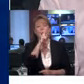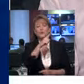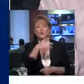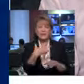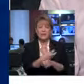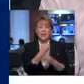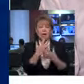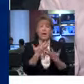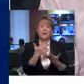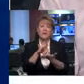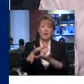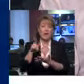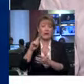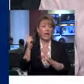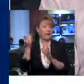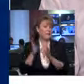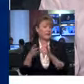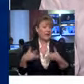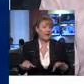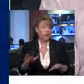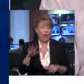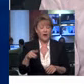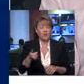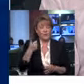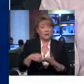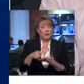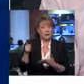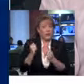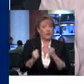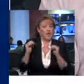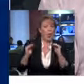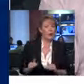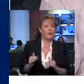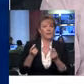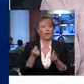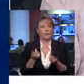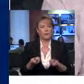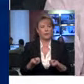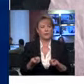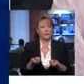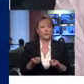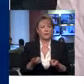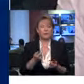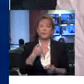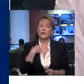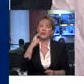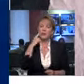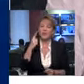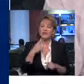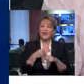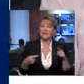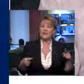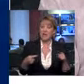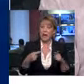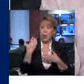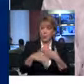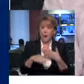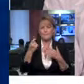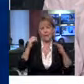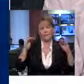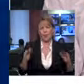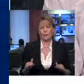הרבה נכשלו בינתיים? אפילו לשר האוצר נראה די קשה להביא לירידה במחירים. תראה, קודם כל אני חושב שבחצי שנה האחרונה המחירים יורדים.